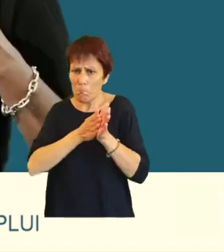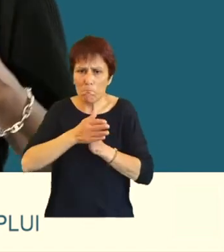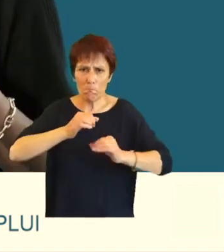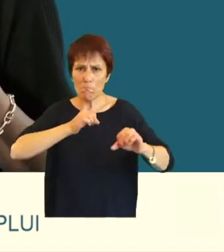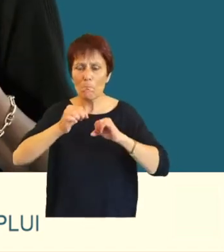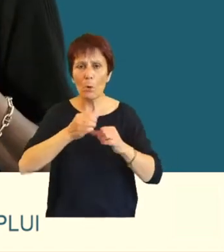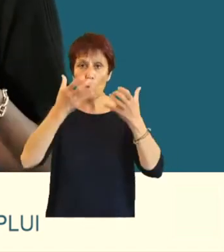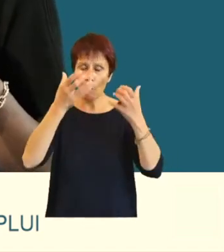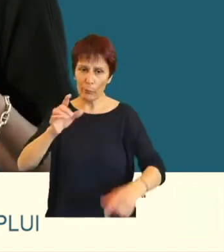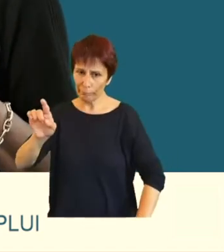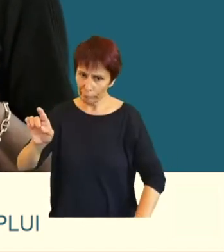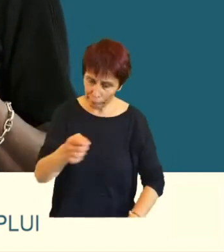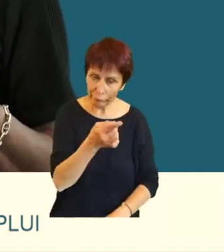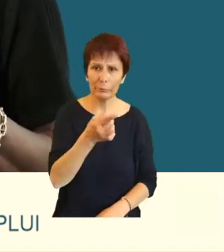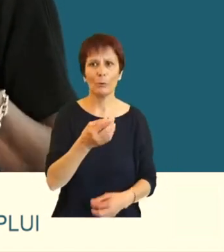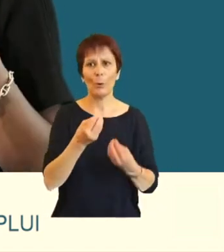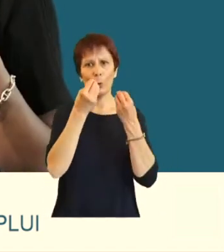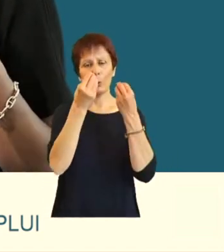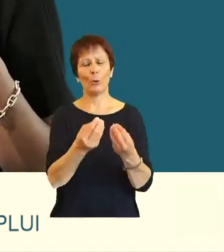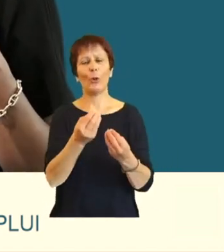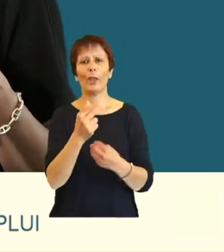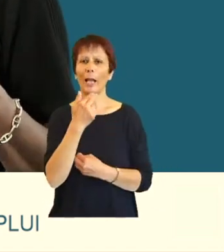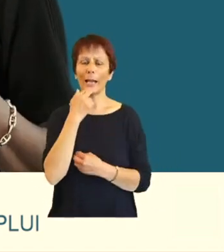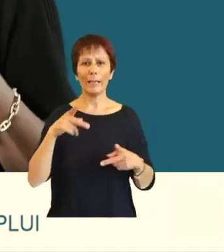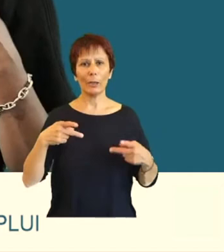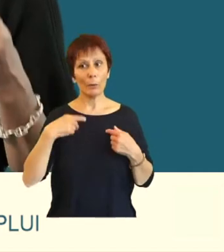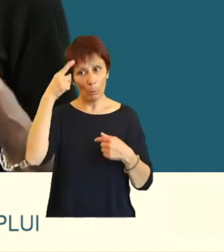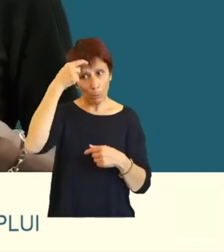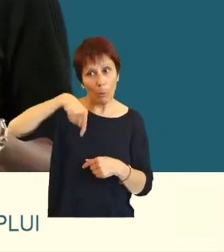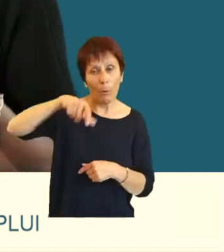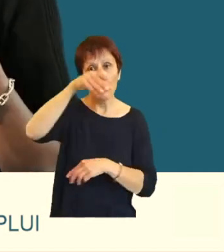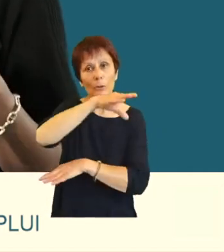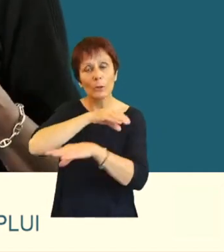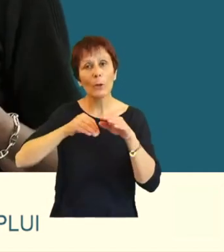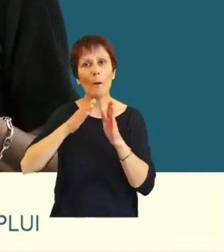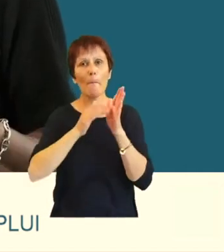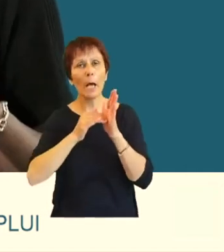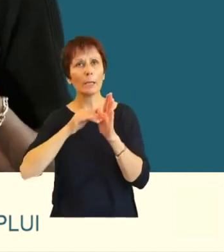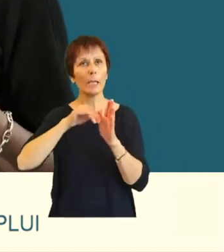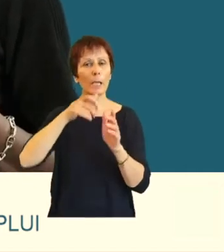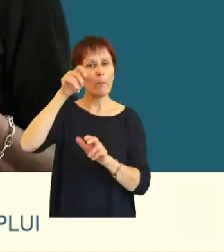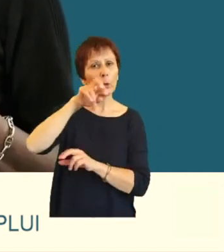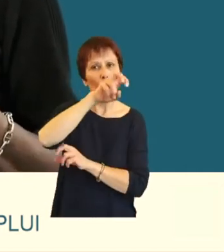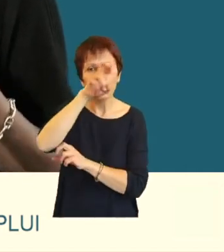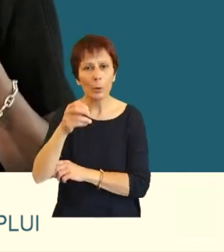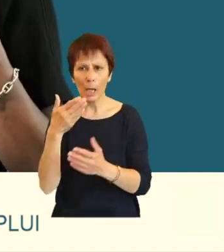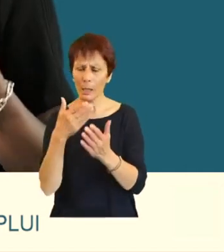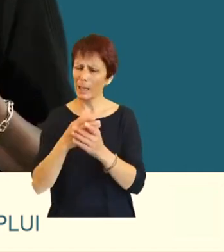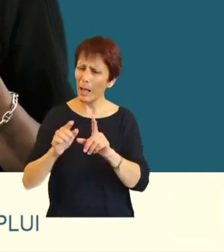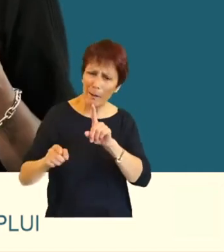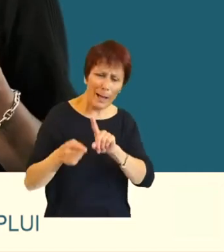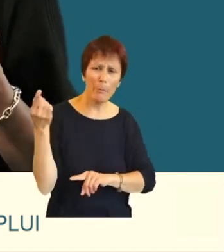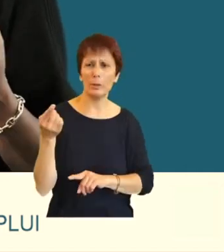rend quand même une qualité de vie aux Marseillais, aux passants, aux touristes, est indispensable